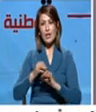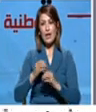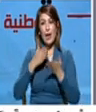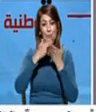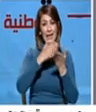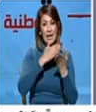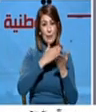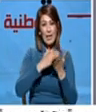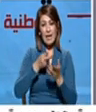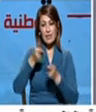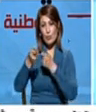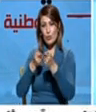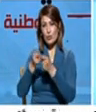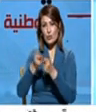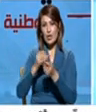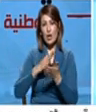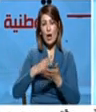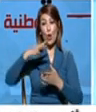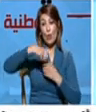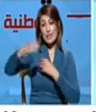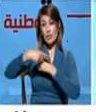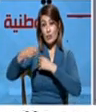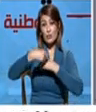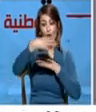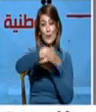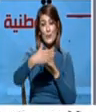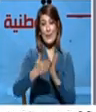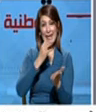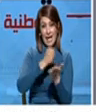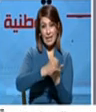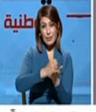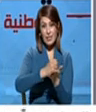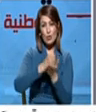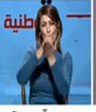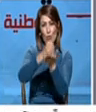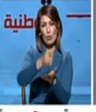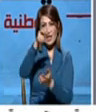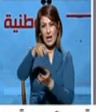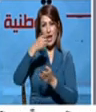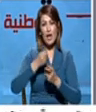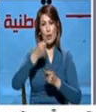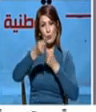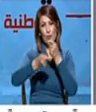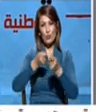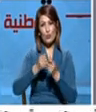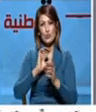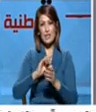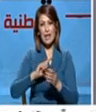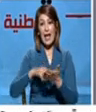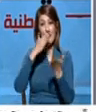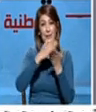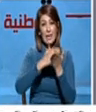انت قل لي لما كانت في البريد بالمناسبه دي بروين اكد انه البطاقه هادي راح تسحب مجانا من كامل الموزعات الاليه